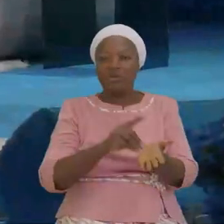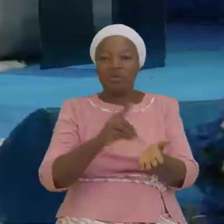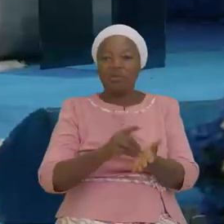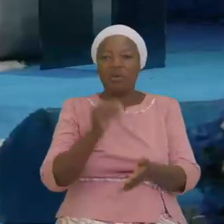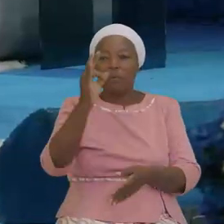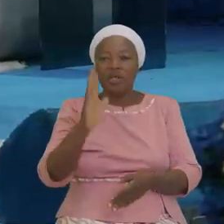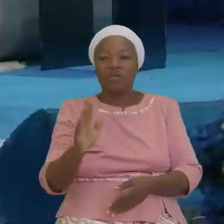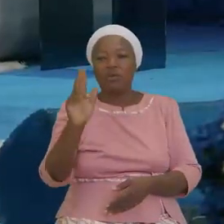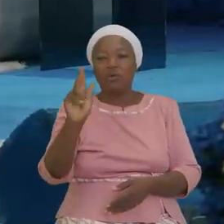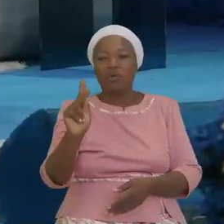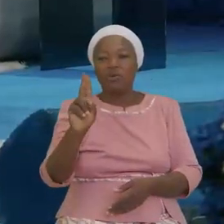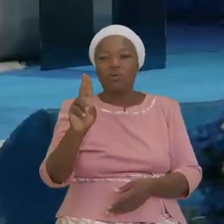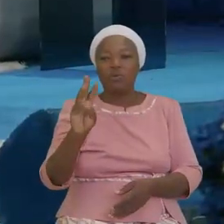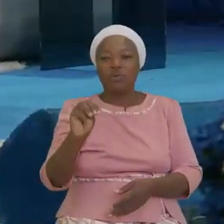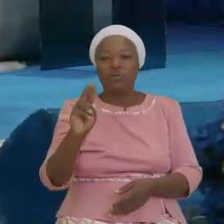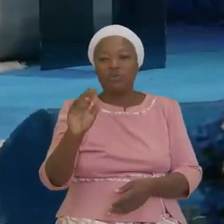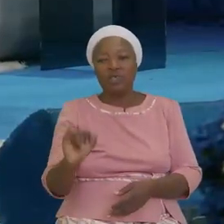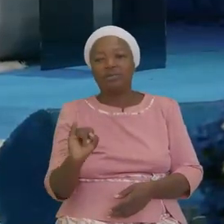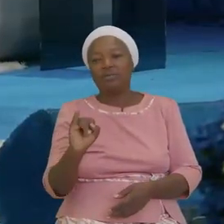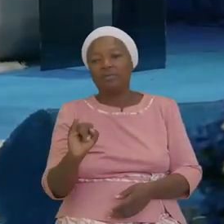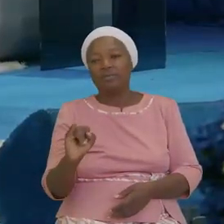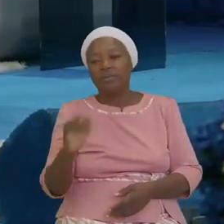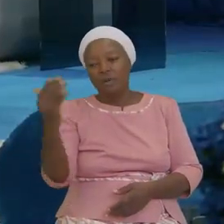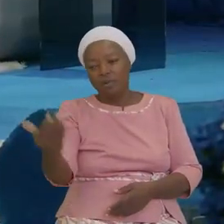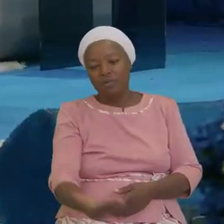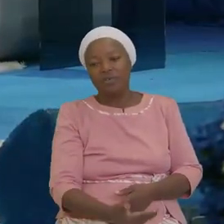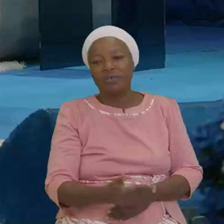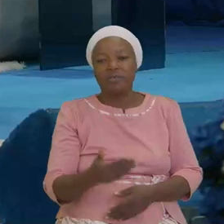And welcome Dr. Pastor Kumuyi.